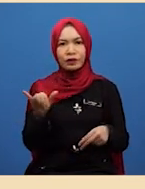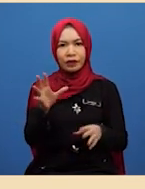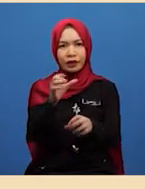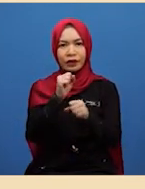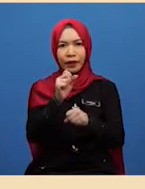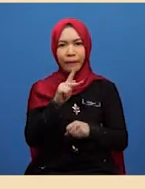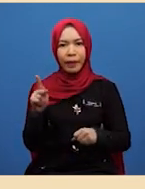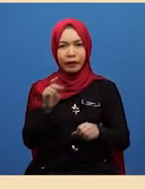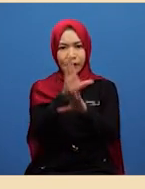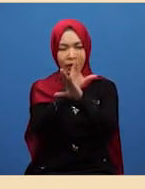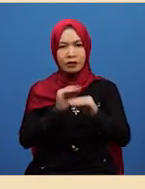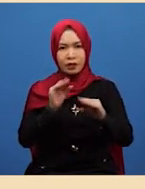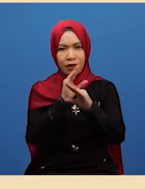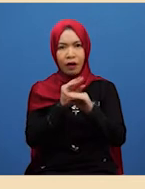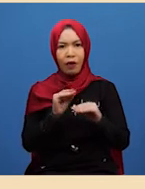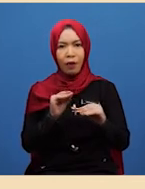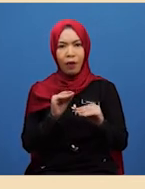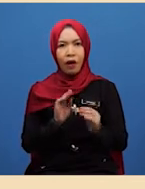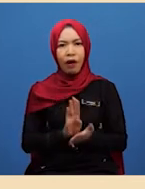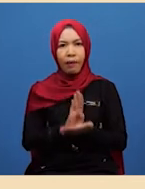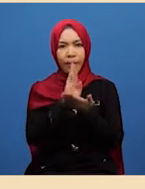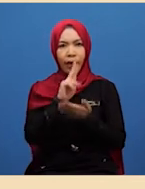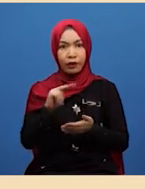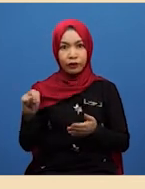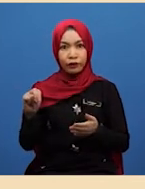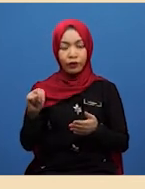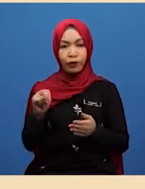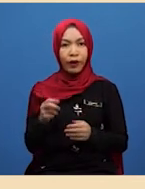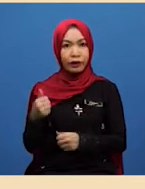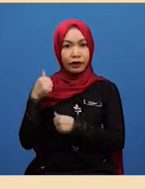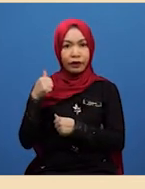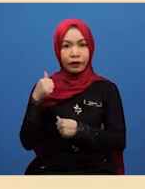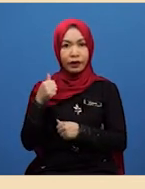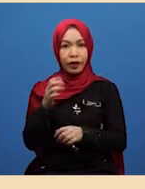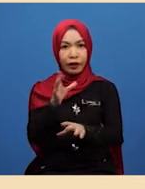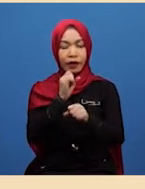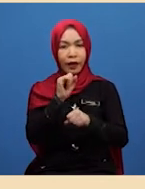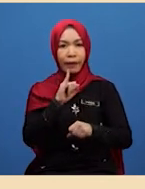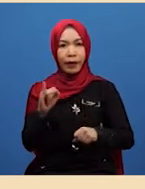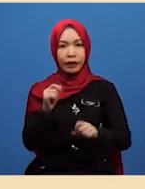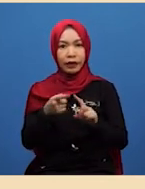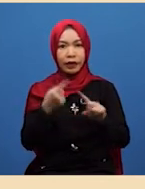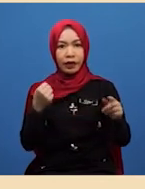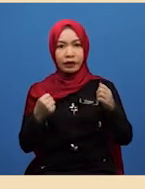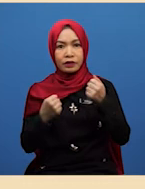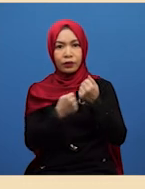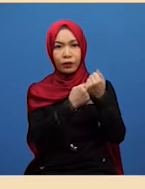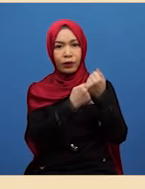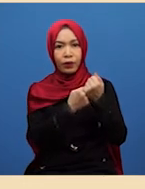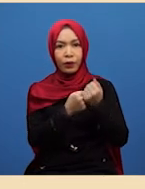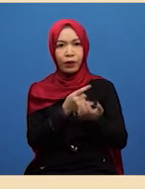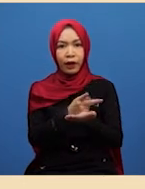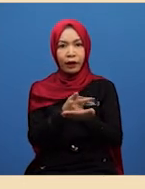Sarawak. Bantuan ketenteraan diperolehi melalui sokongan kapal HMS